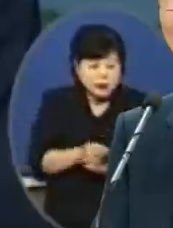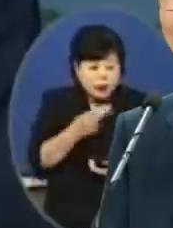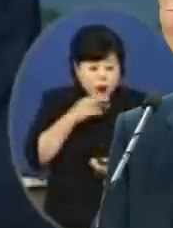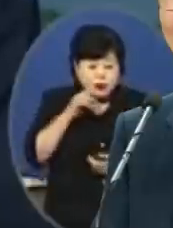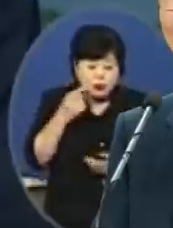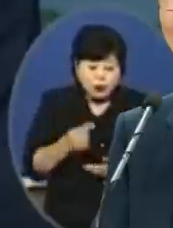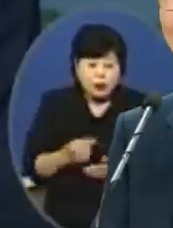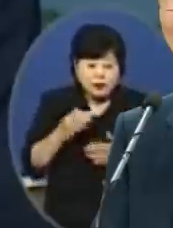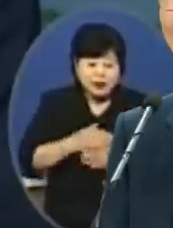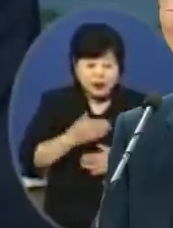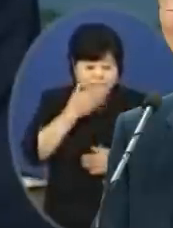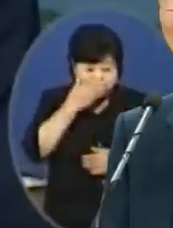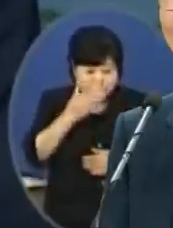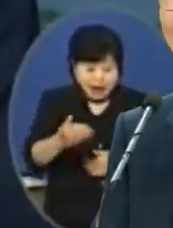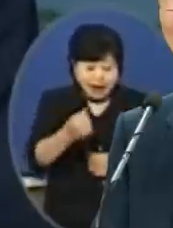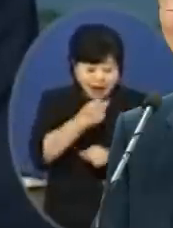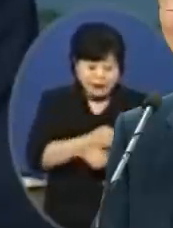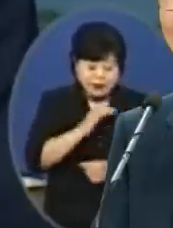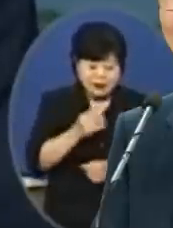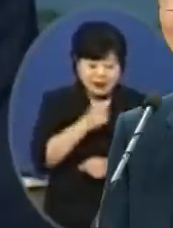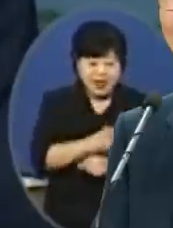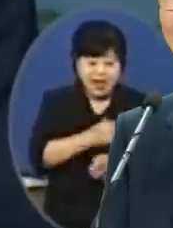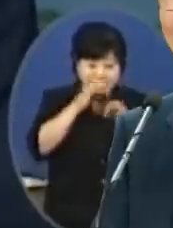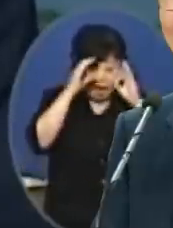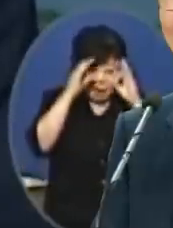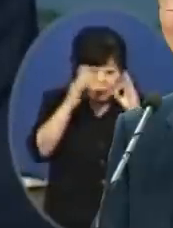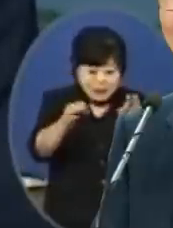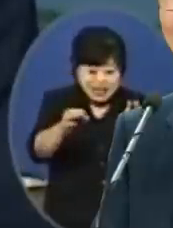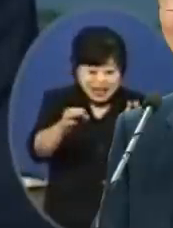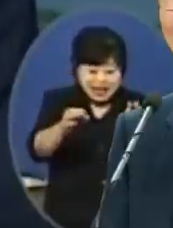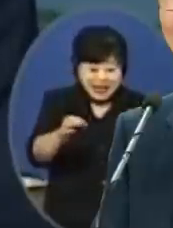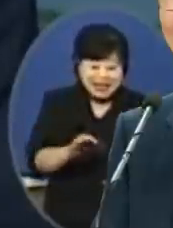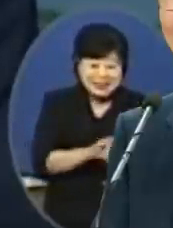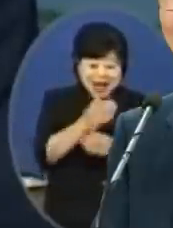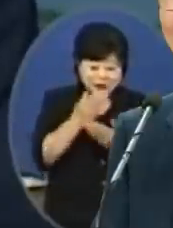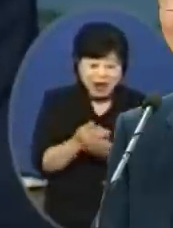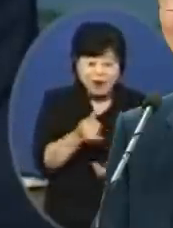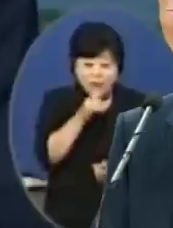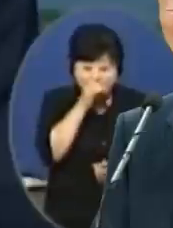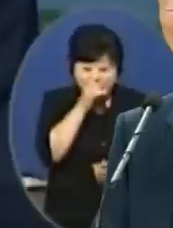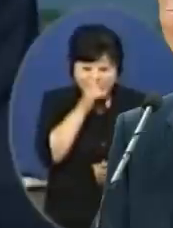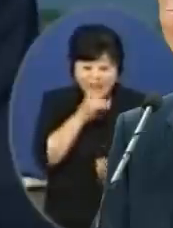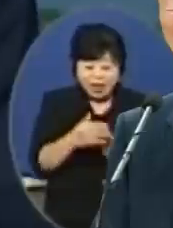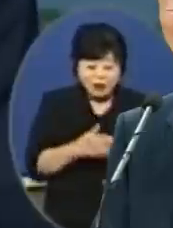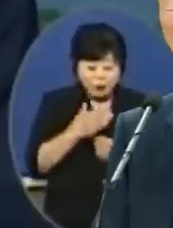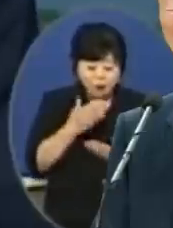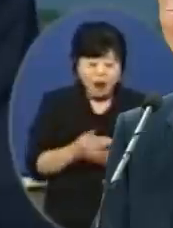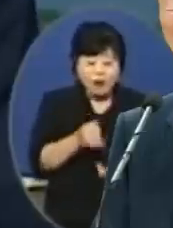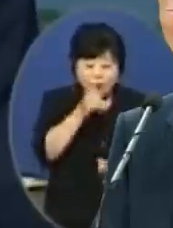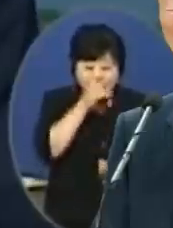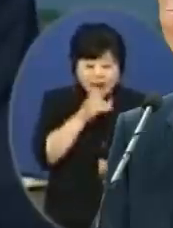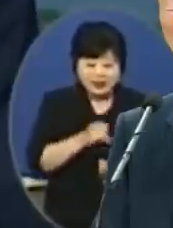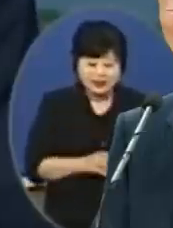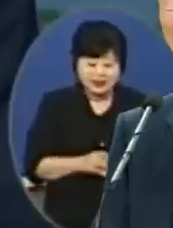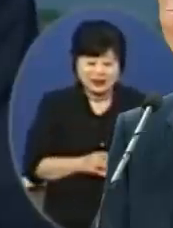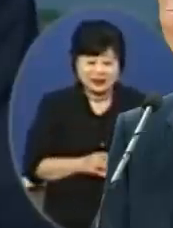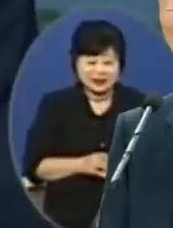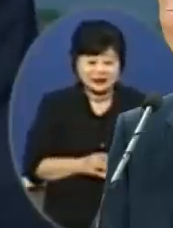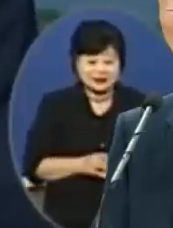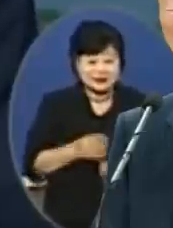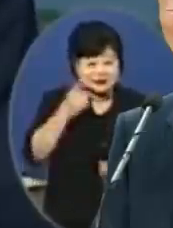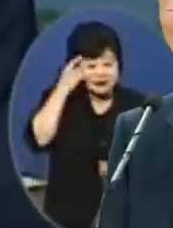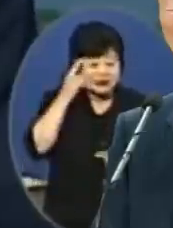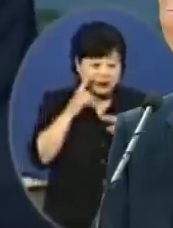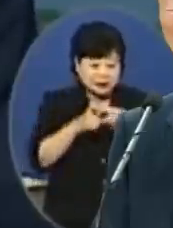없어도 나는 할 수 있다, 하면 된다, 해보자, 사랑받고 있다, 도움받고 있다는 긍정적인 생각을 가져야